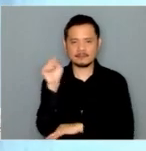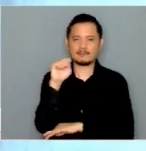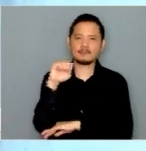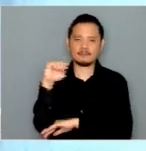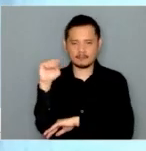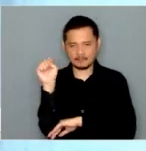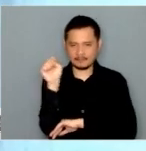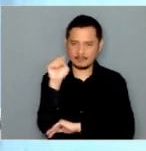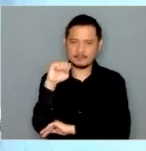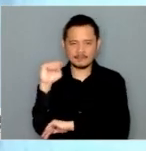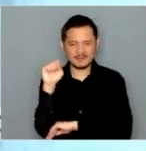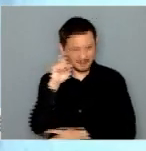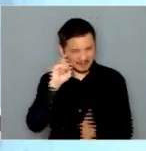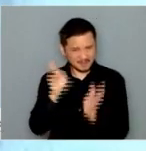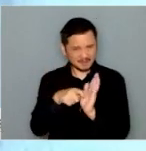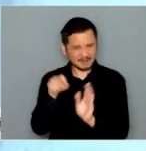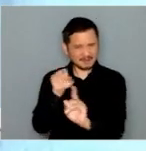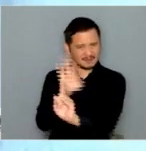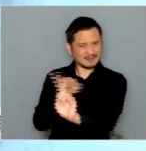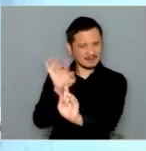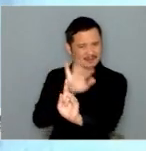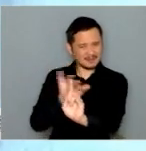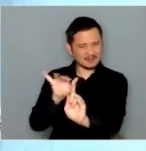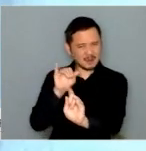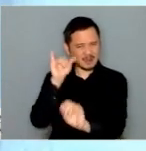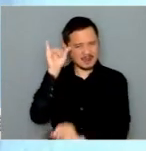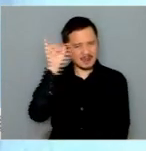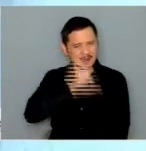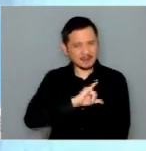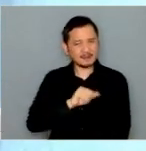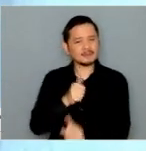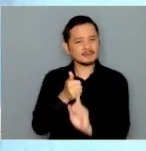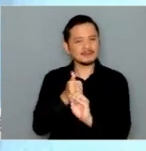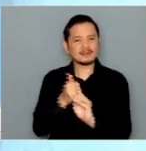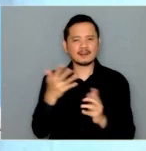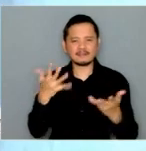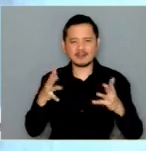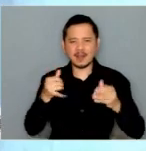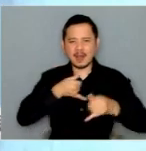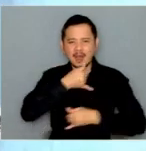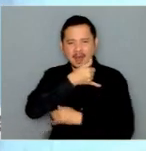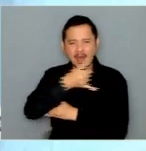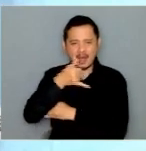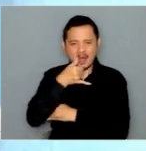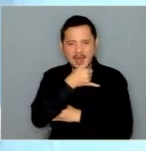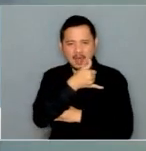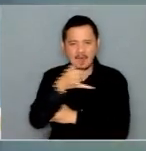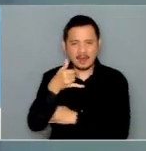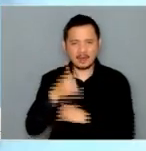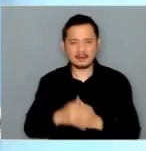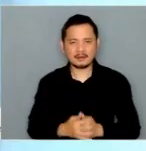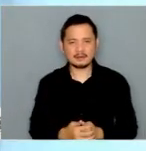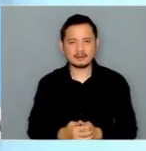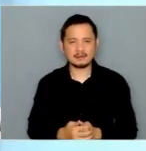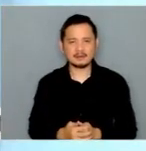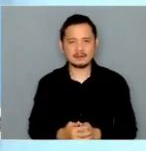Sa mga kilos ni Castañeda, hindi makakailang nakainom siya. Bam!